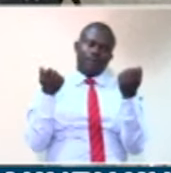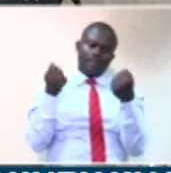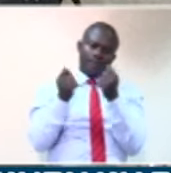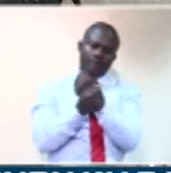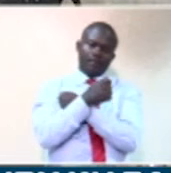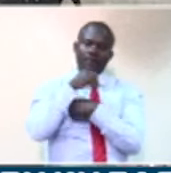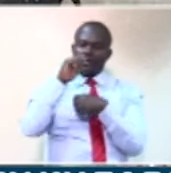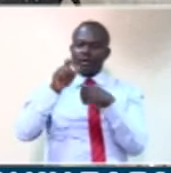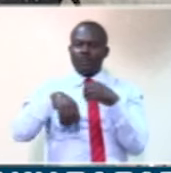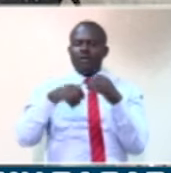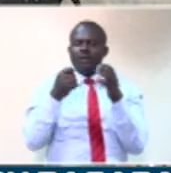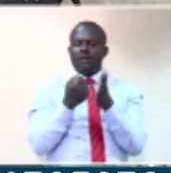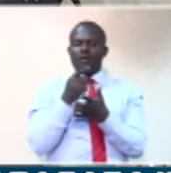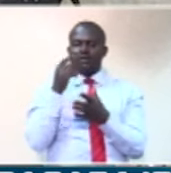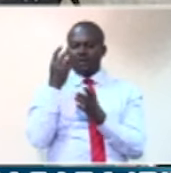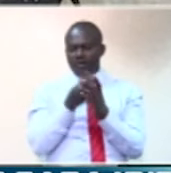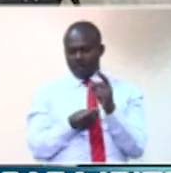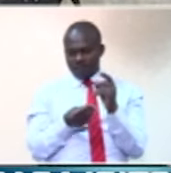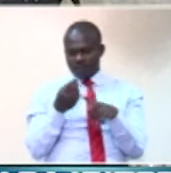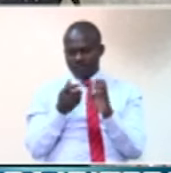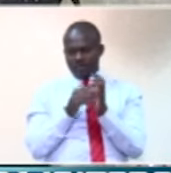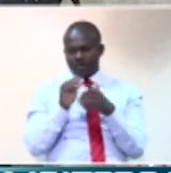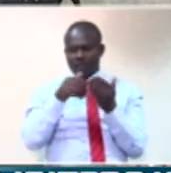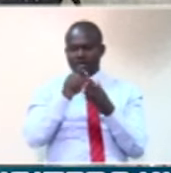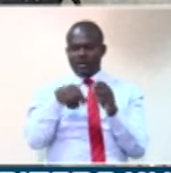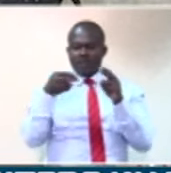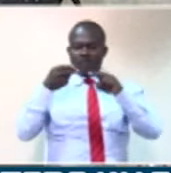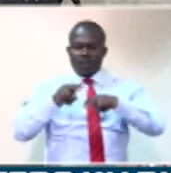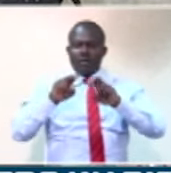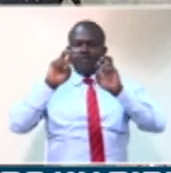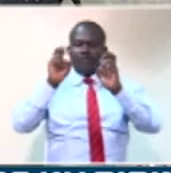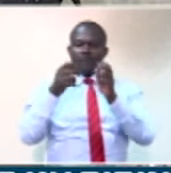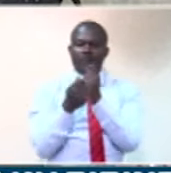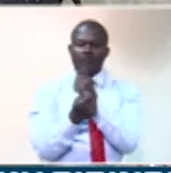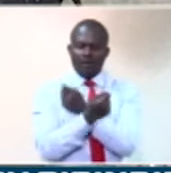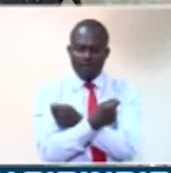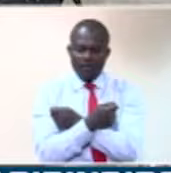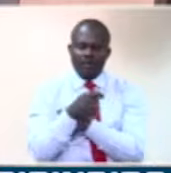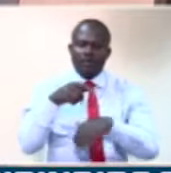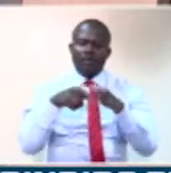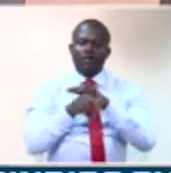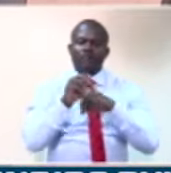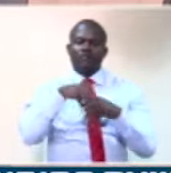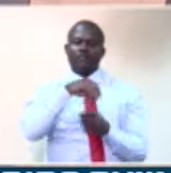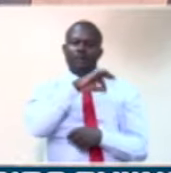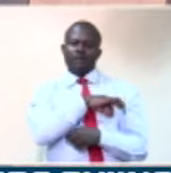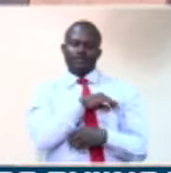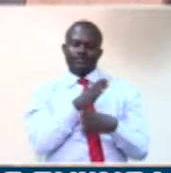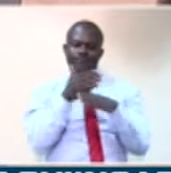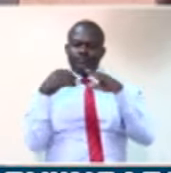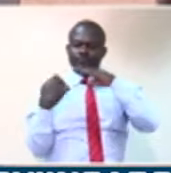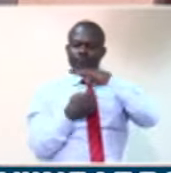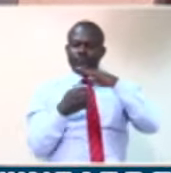ntabwo tugomba no kumuteza igihombo, ahubwo akwiye kubaho ko habaho guhindura yinjira no mu nyungu. Minisitiri